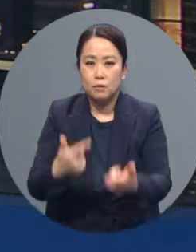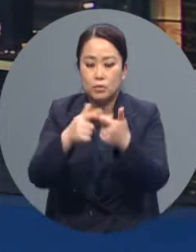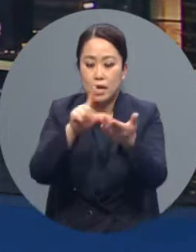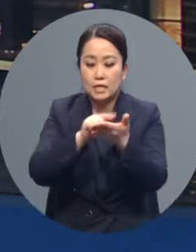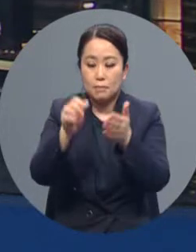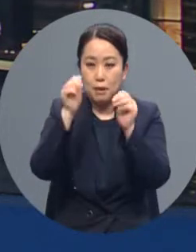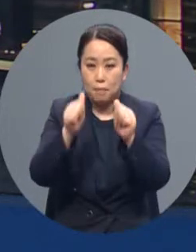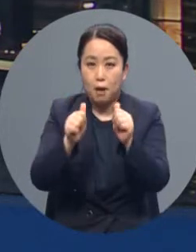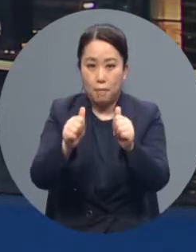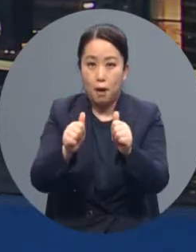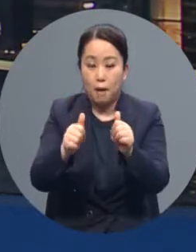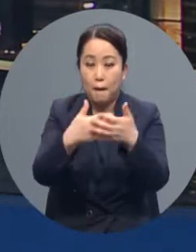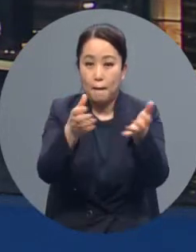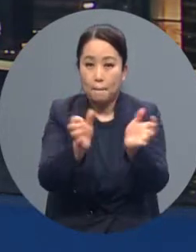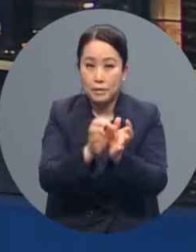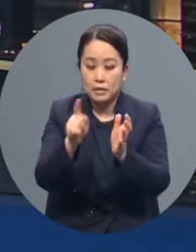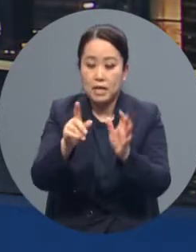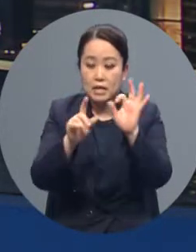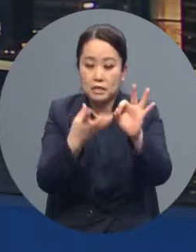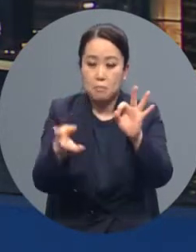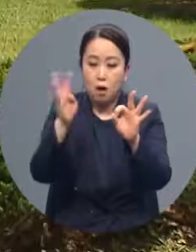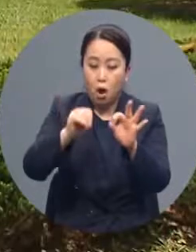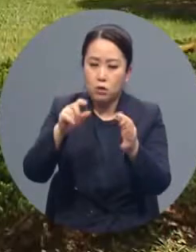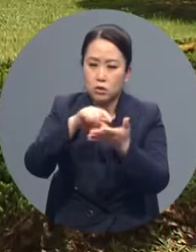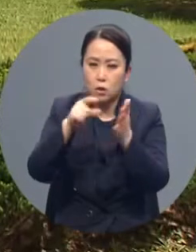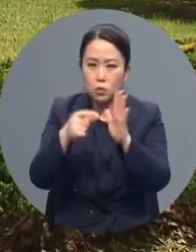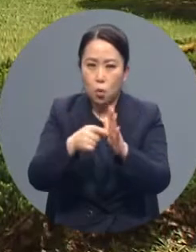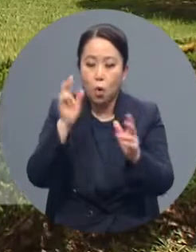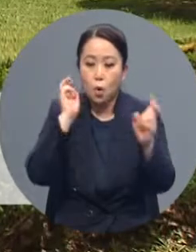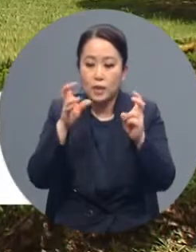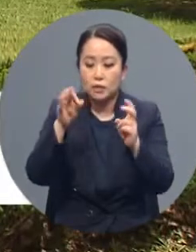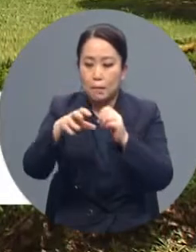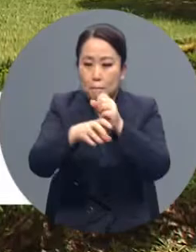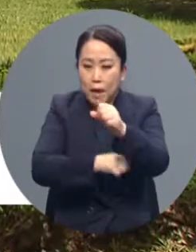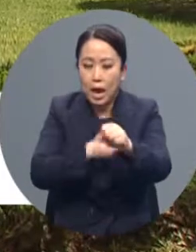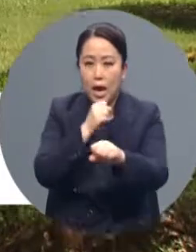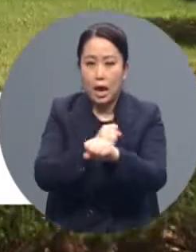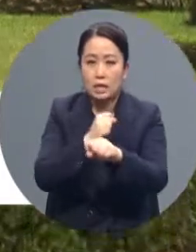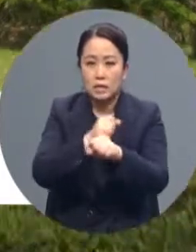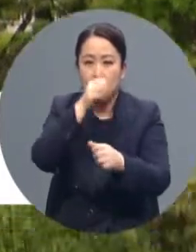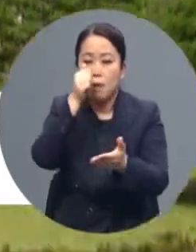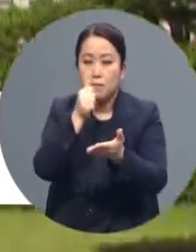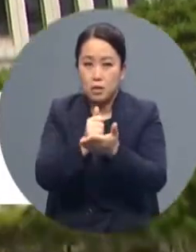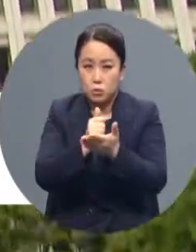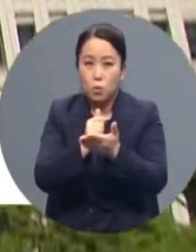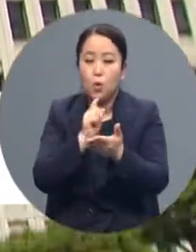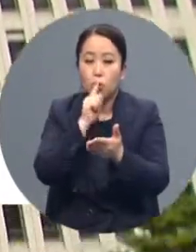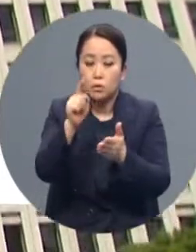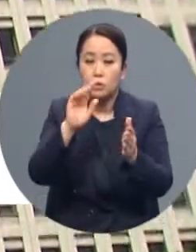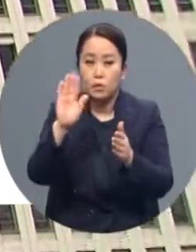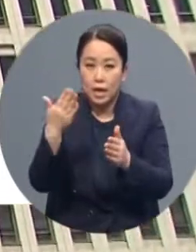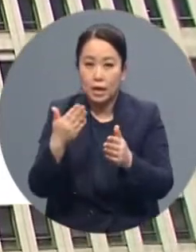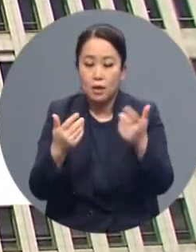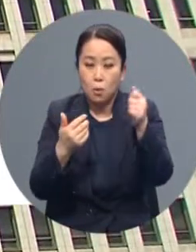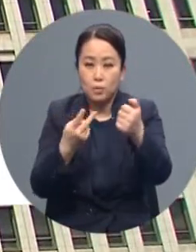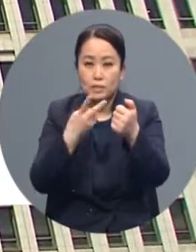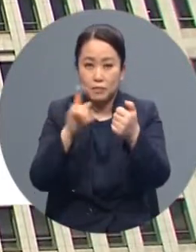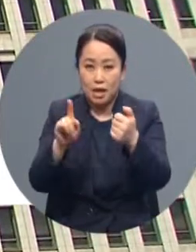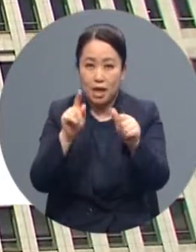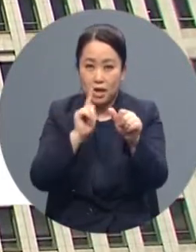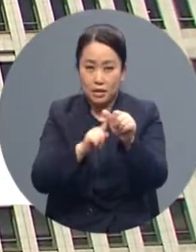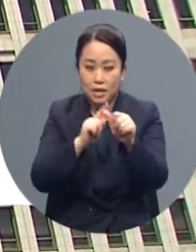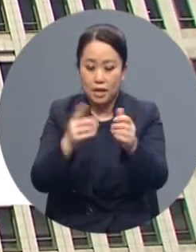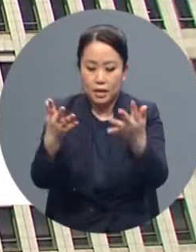부산지법 형사 육포는 애 10억 원대 회삿돈을 빼돌린 혐의로 기소된 50대 a 씨에게 징역 4년을 선고했습니다